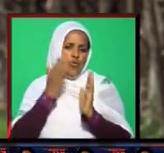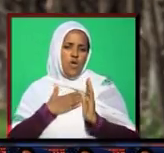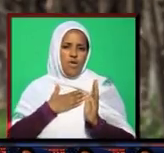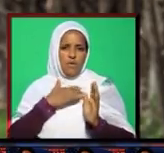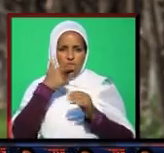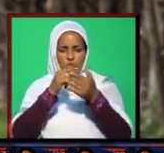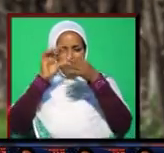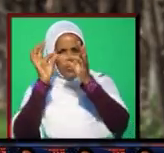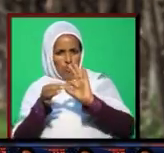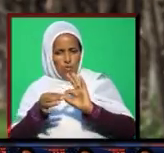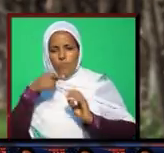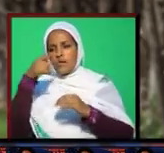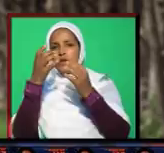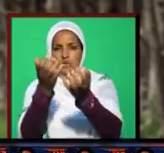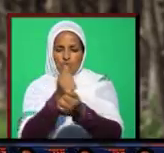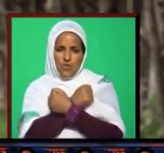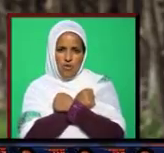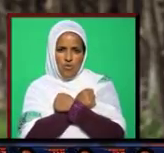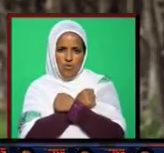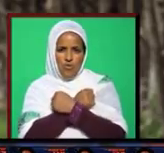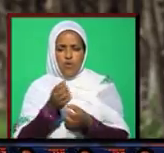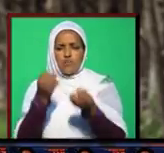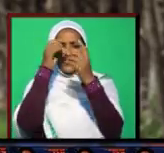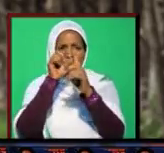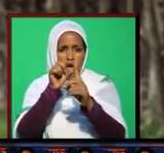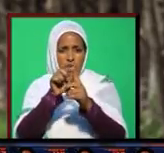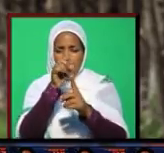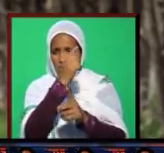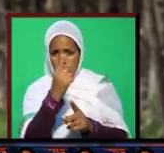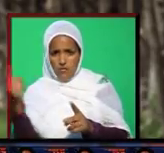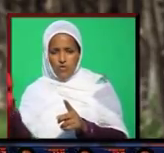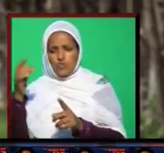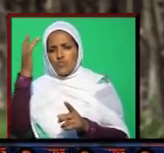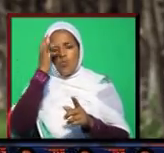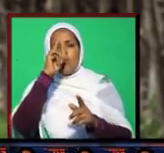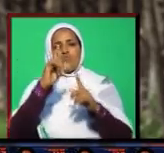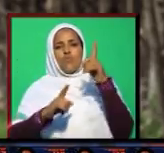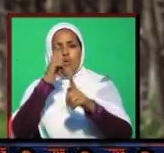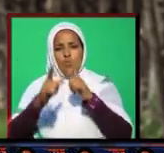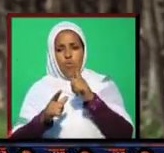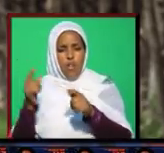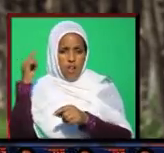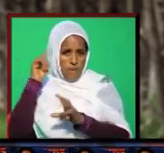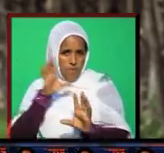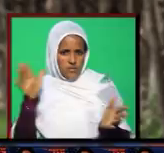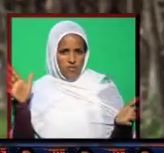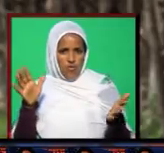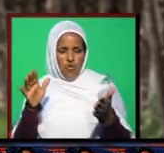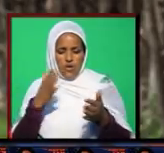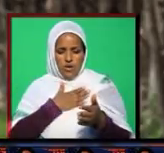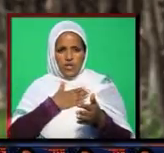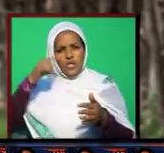በአይሙረ የሚለው በመተርጎም በማመስጠር ልናገር እወዳለሁ። እልፍ ቃላት ግን ለእያንዳንዱ ዝም ብሎ በአንዱ